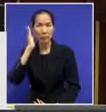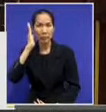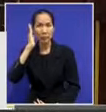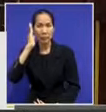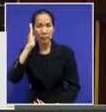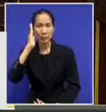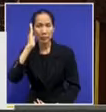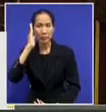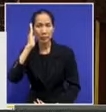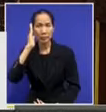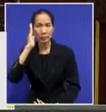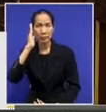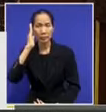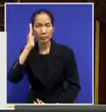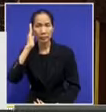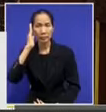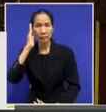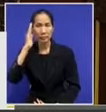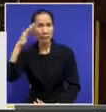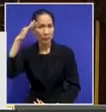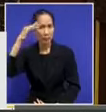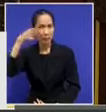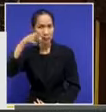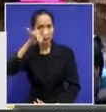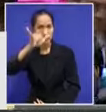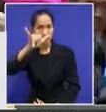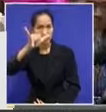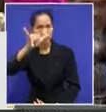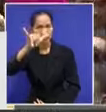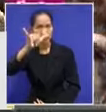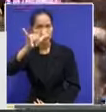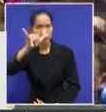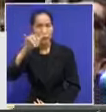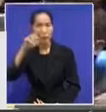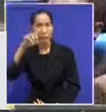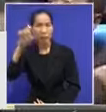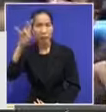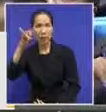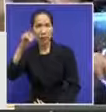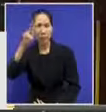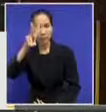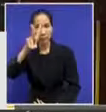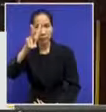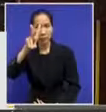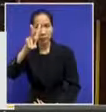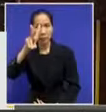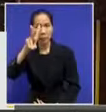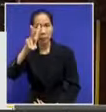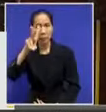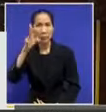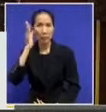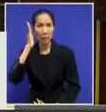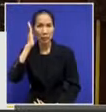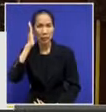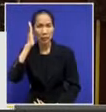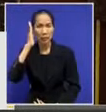ลจรัสละพีพงษ ์พลเอกประยุทธ์จันทร์โอชาครับ 172นายณัฐพลทีพสุวร